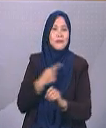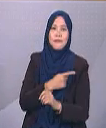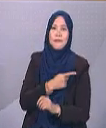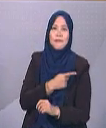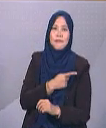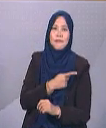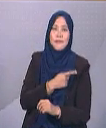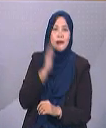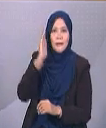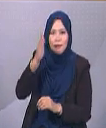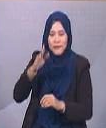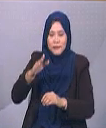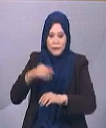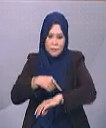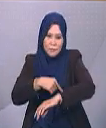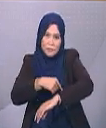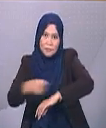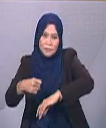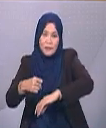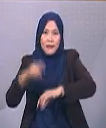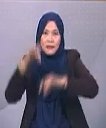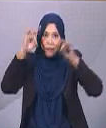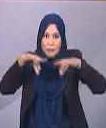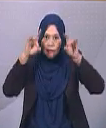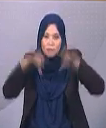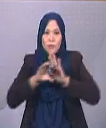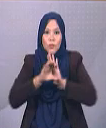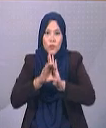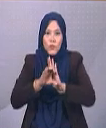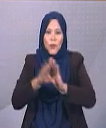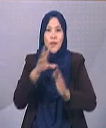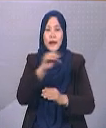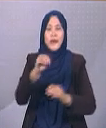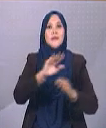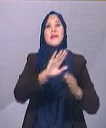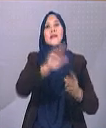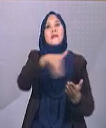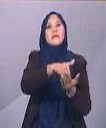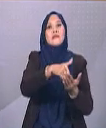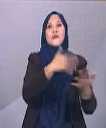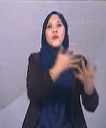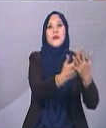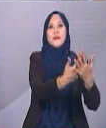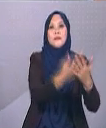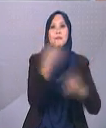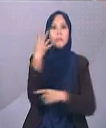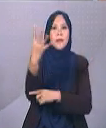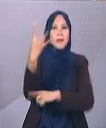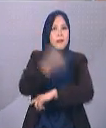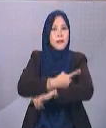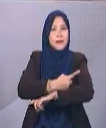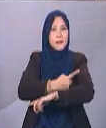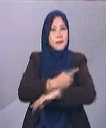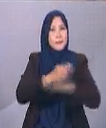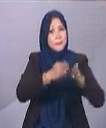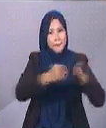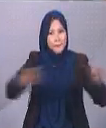mengambil sampel dari mereka dan kita kuarantin mereka selama 14 hari.